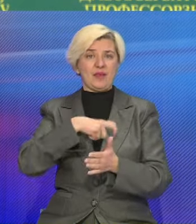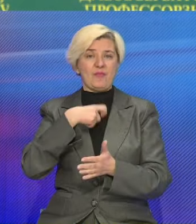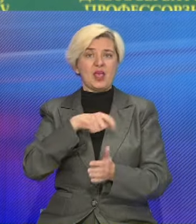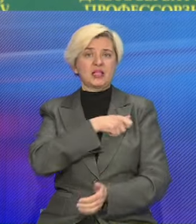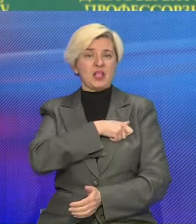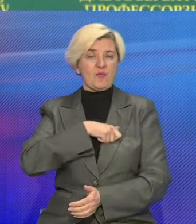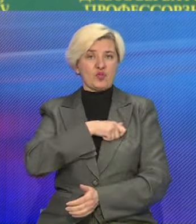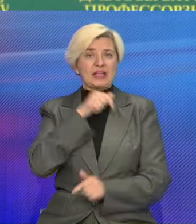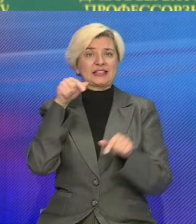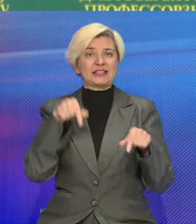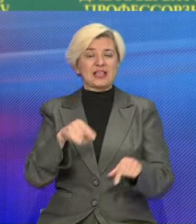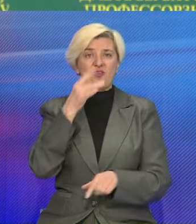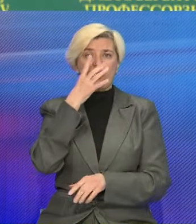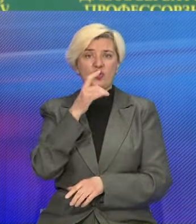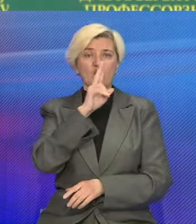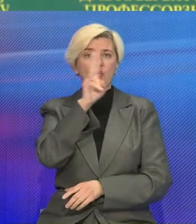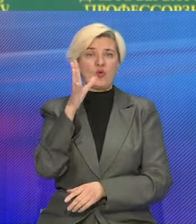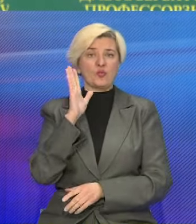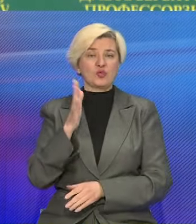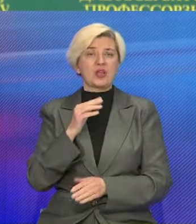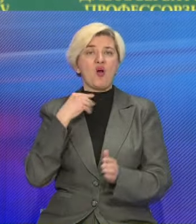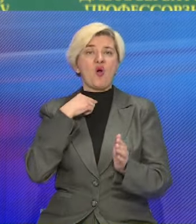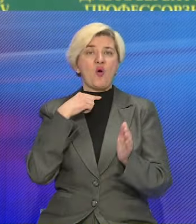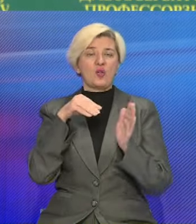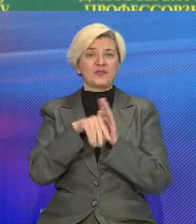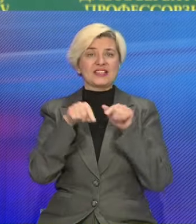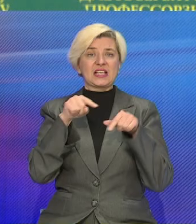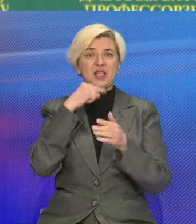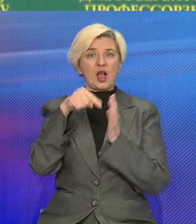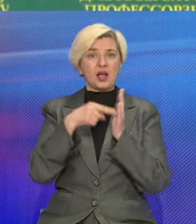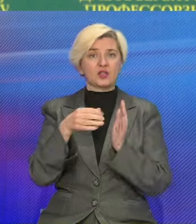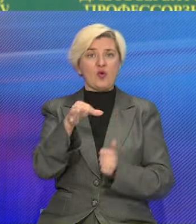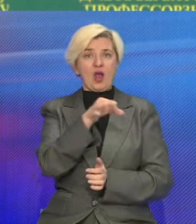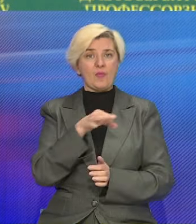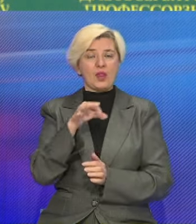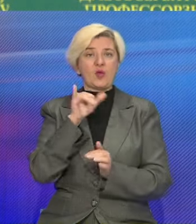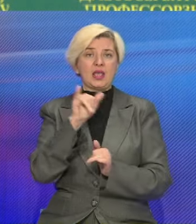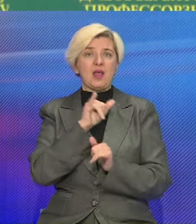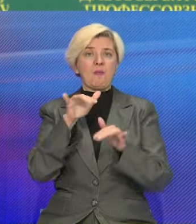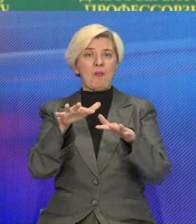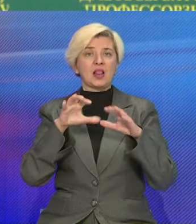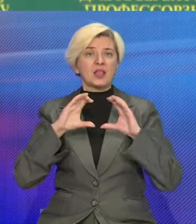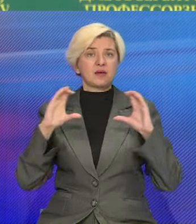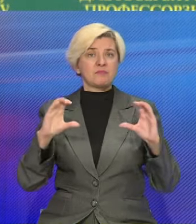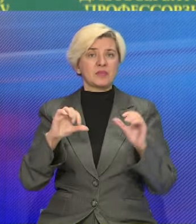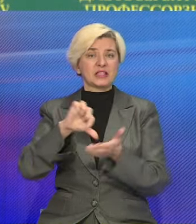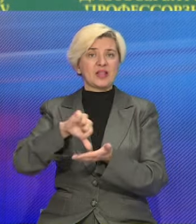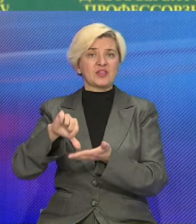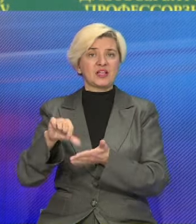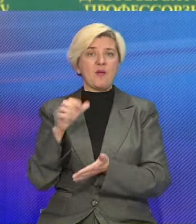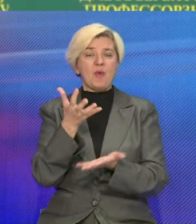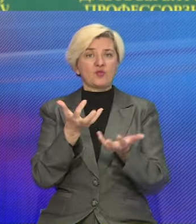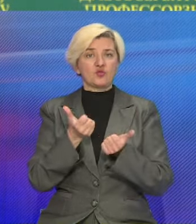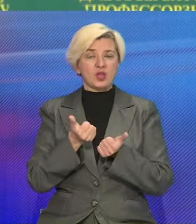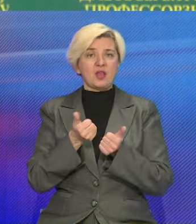Ну, здесь у Гродно, хто буде голосувати, здесь в городській, областній і в палату представителей. Три получат бюлітеня. Тому